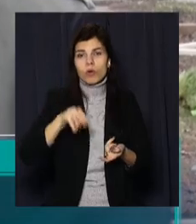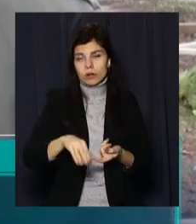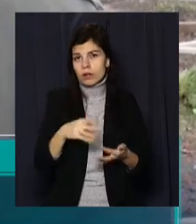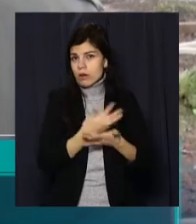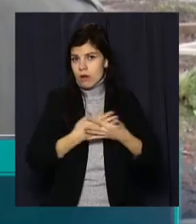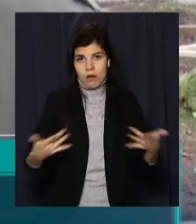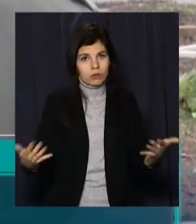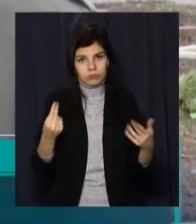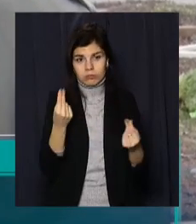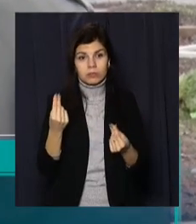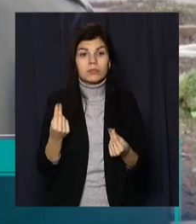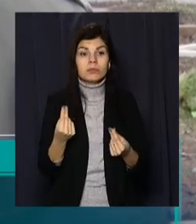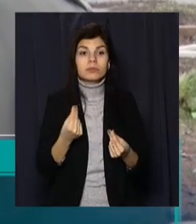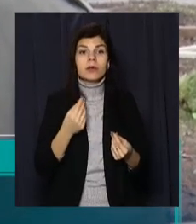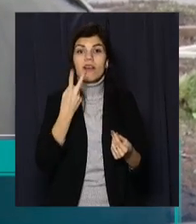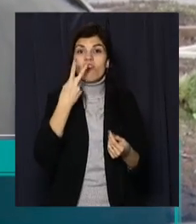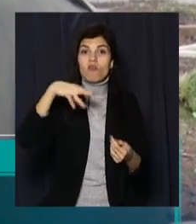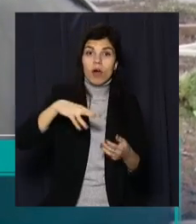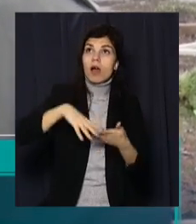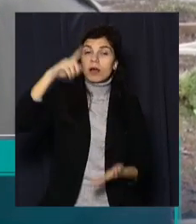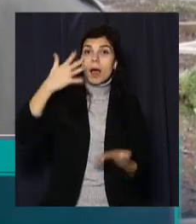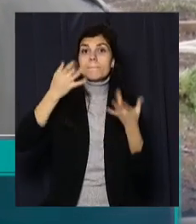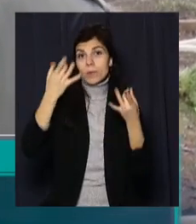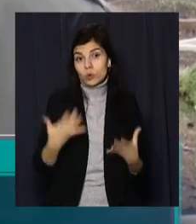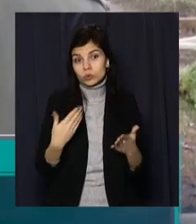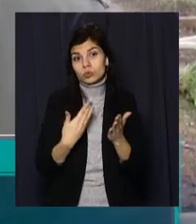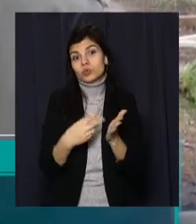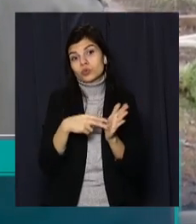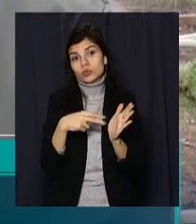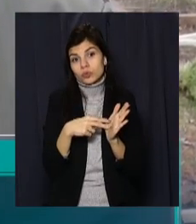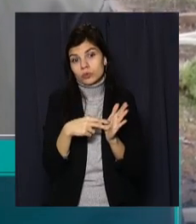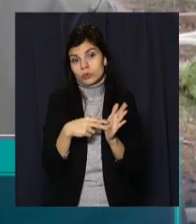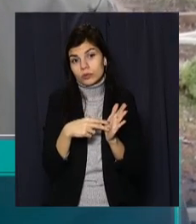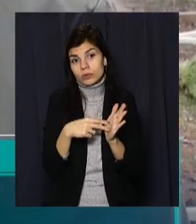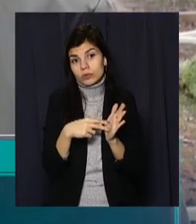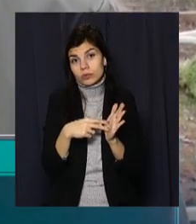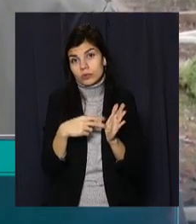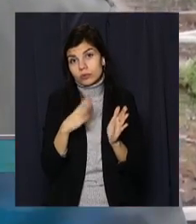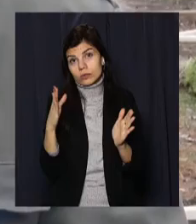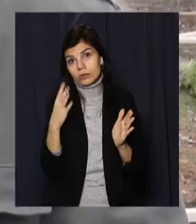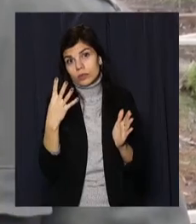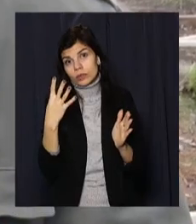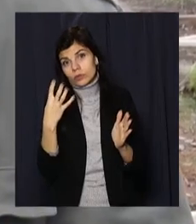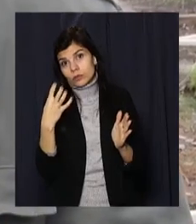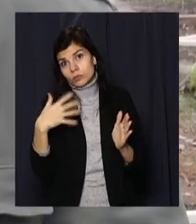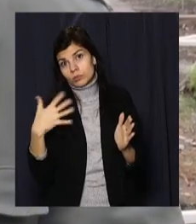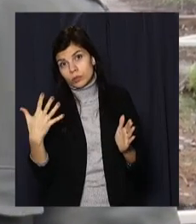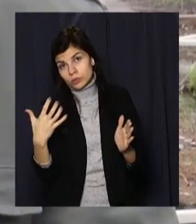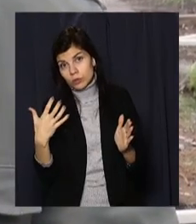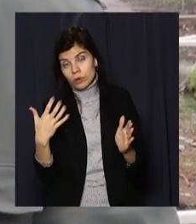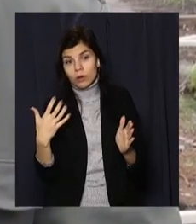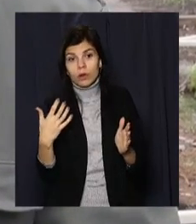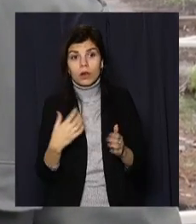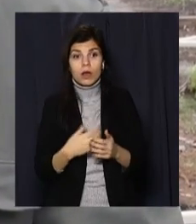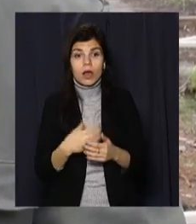сорти стоять по-різному. Двухметровая, если простая елка, там будет стоить в пределах 450-500, да, там в таком